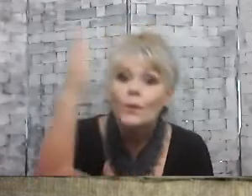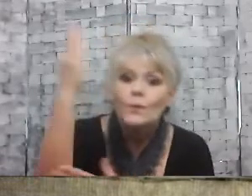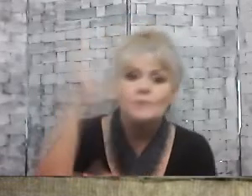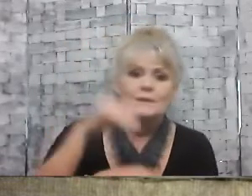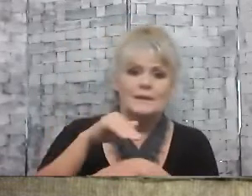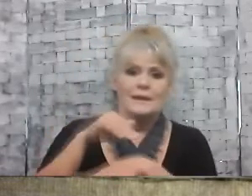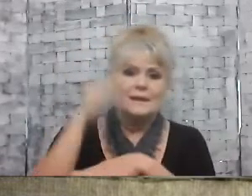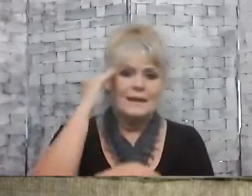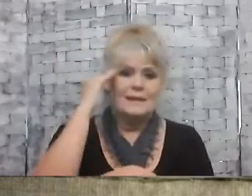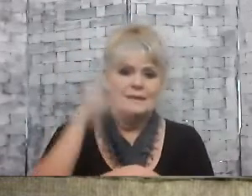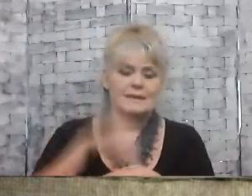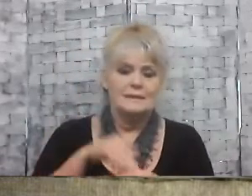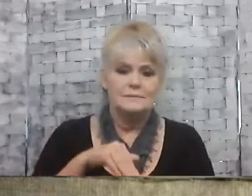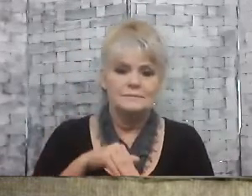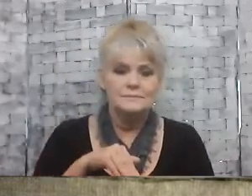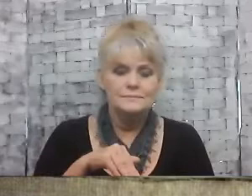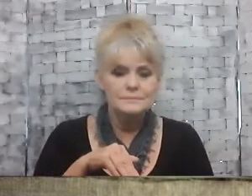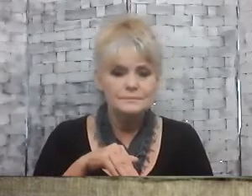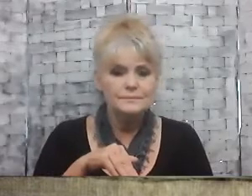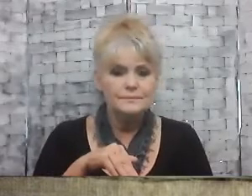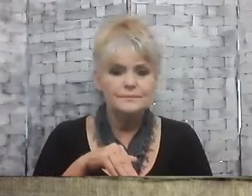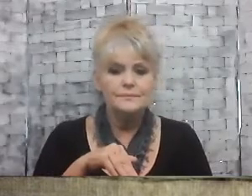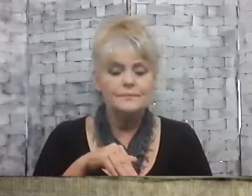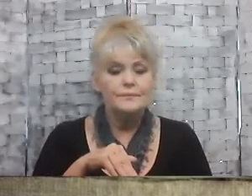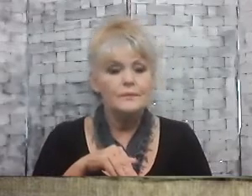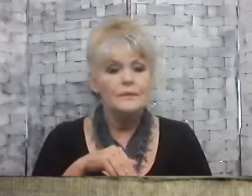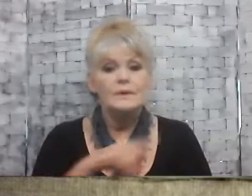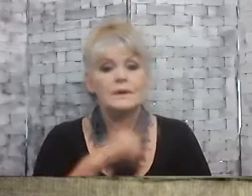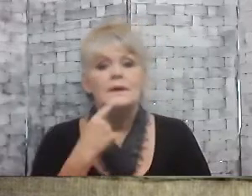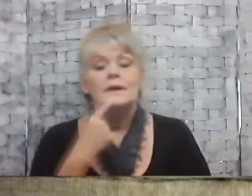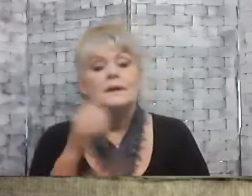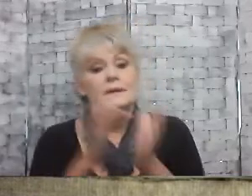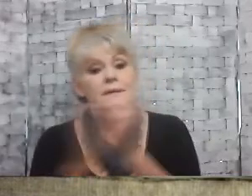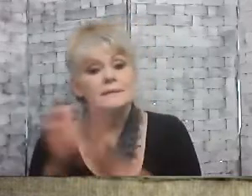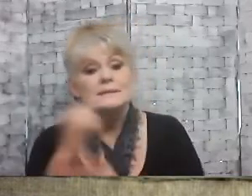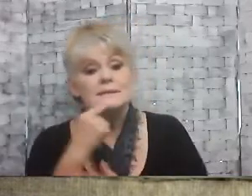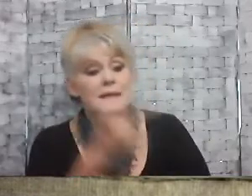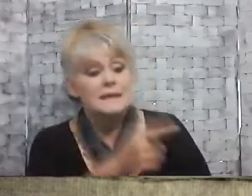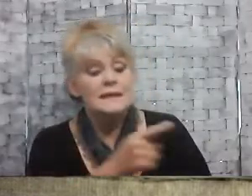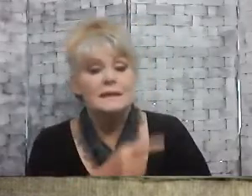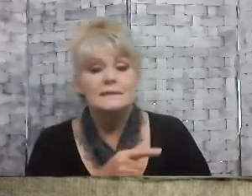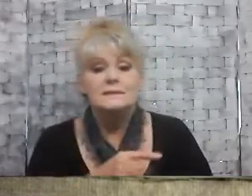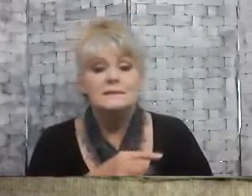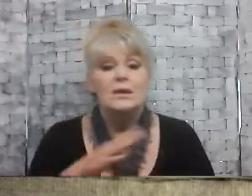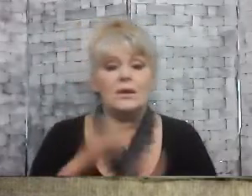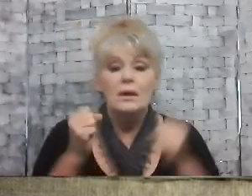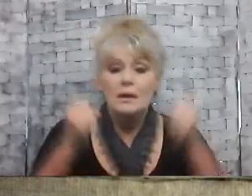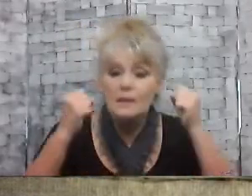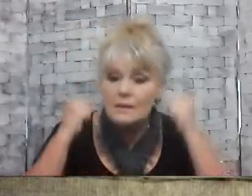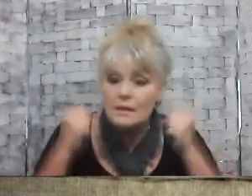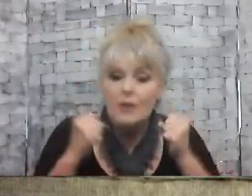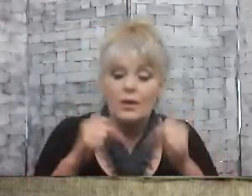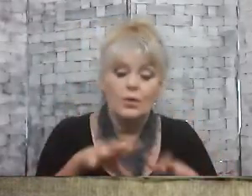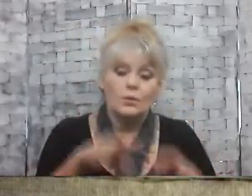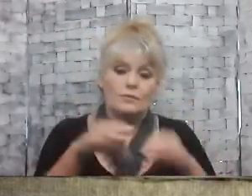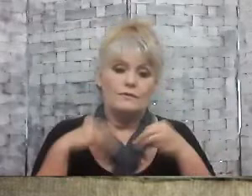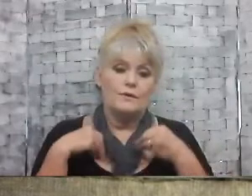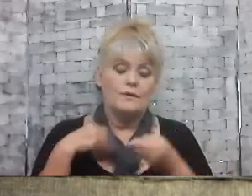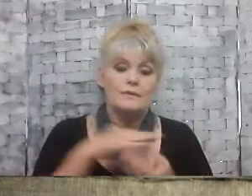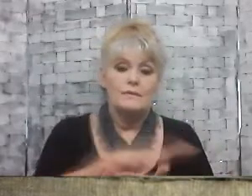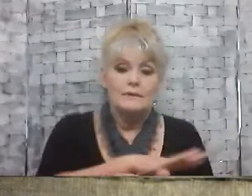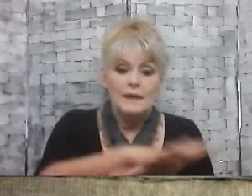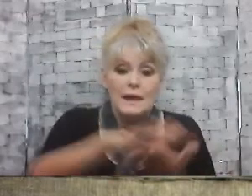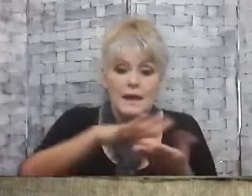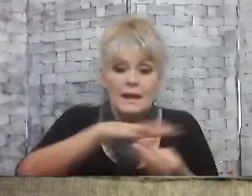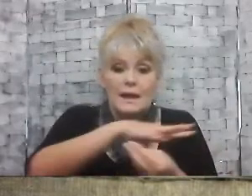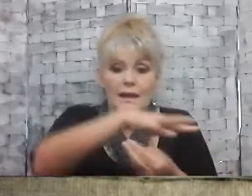Dan word hy sê nie nee nie, ne? En dan sê hy, julle sal krag ontvang, as die Heilige Gees julle vul, en julle sal my getuies wees, nie net